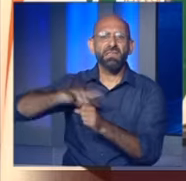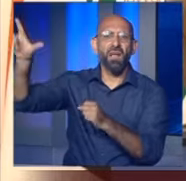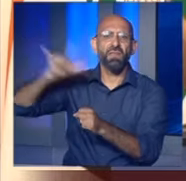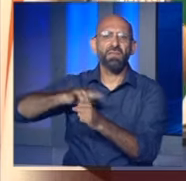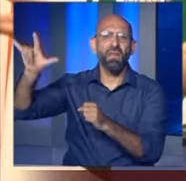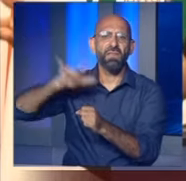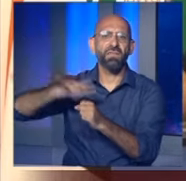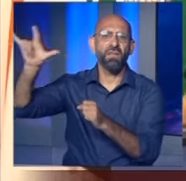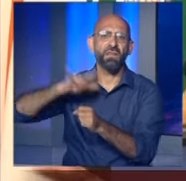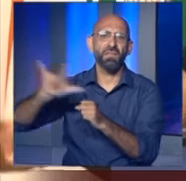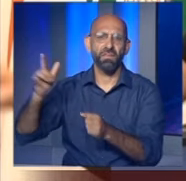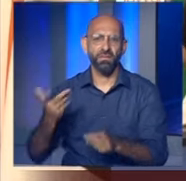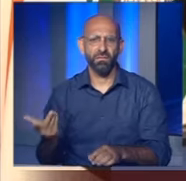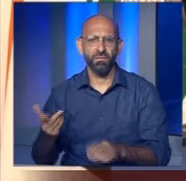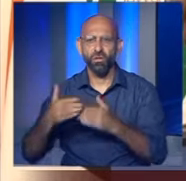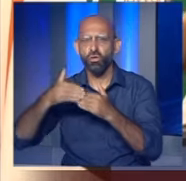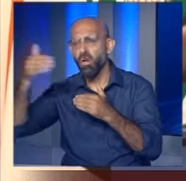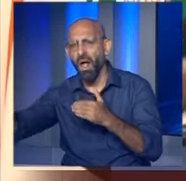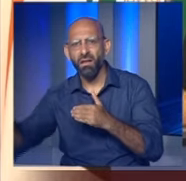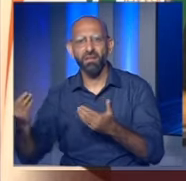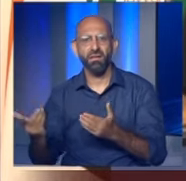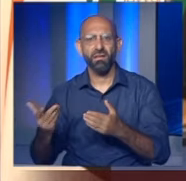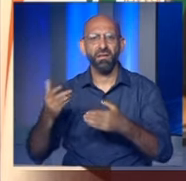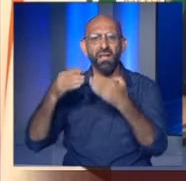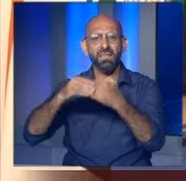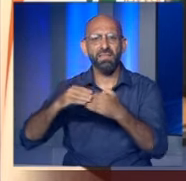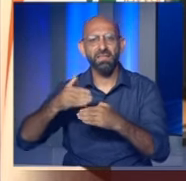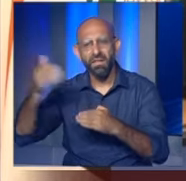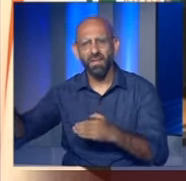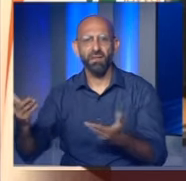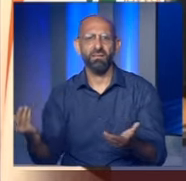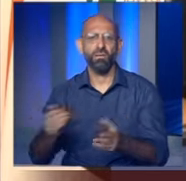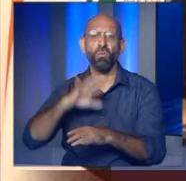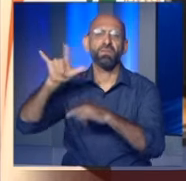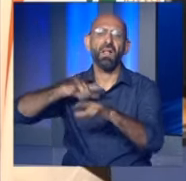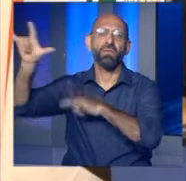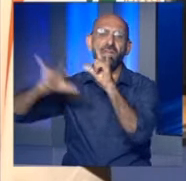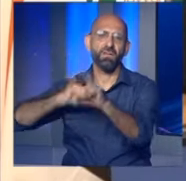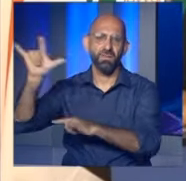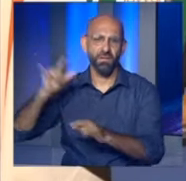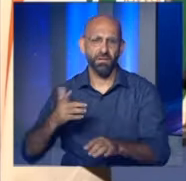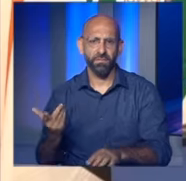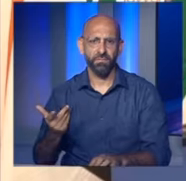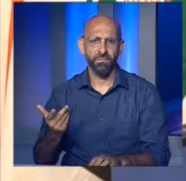وشعبنا بهاجر بيجي من برا علينا شو ما كان لو كان جار ولو كان